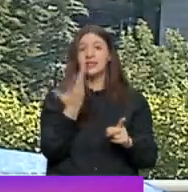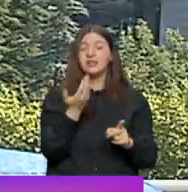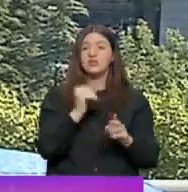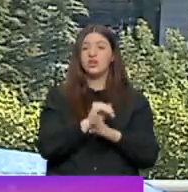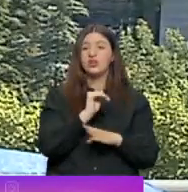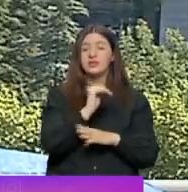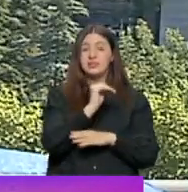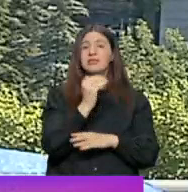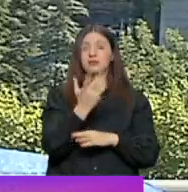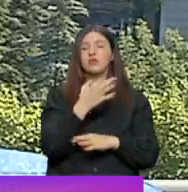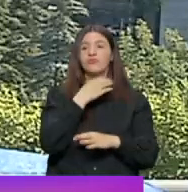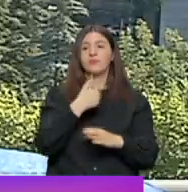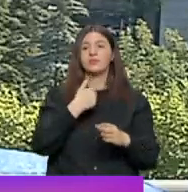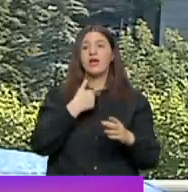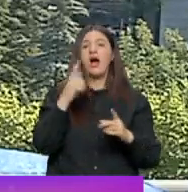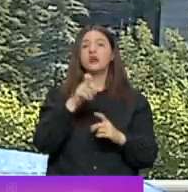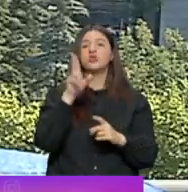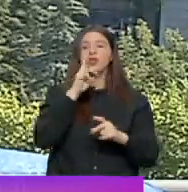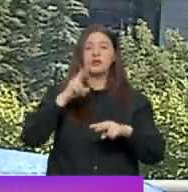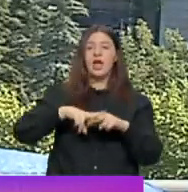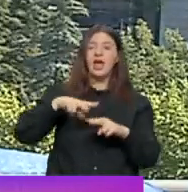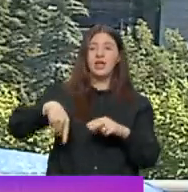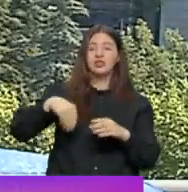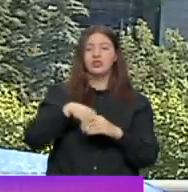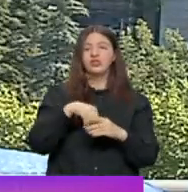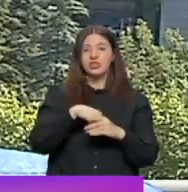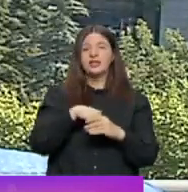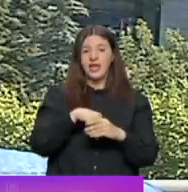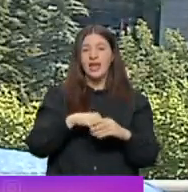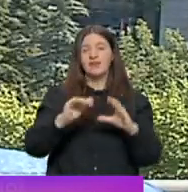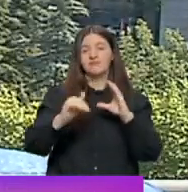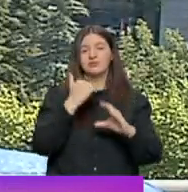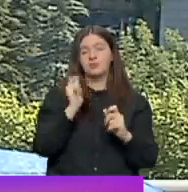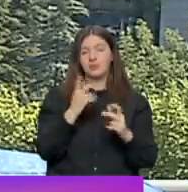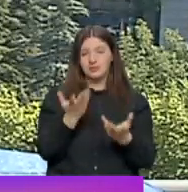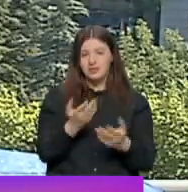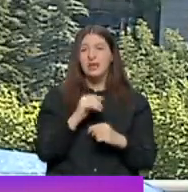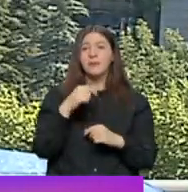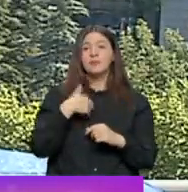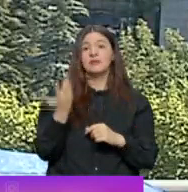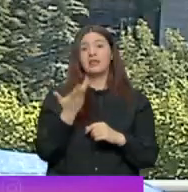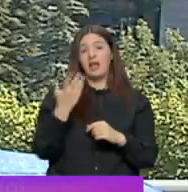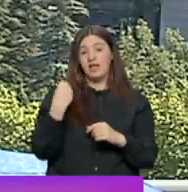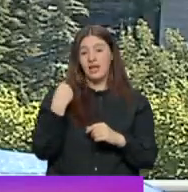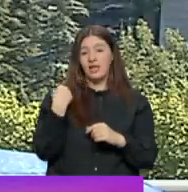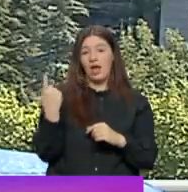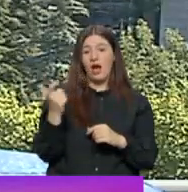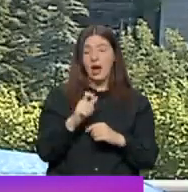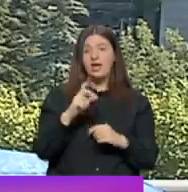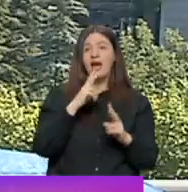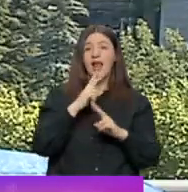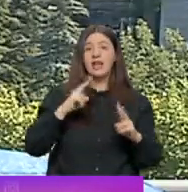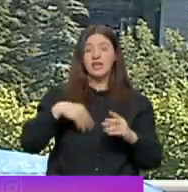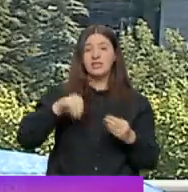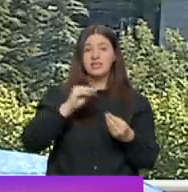nasıl yaşadığınız da lütfen bize ay sonu başlığı altında, etiketi altında yazıp gönderin. Mesela biz yeni aya